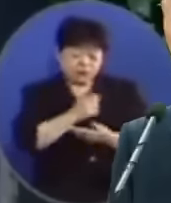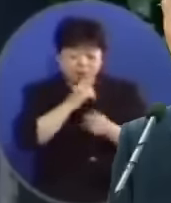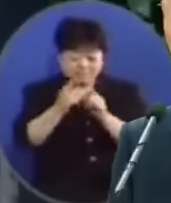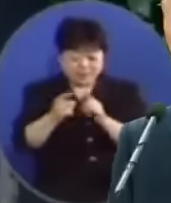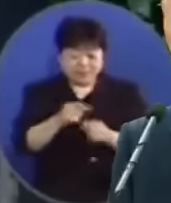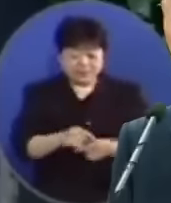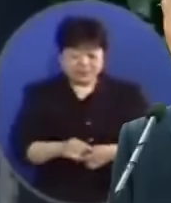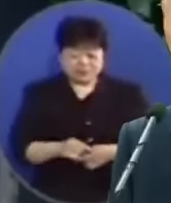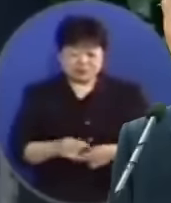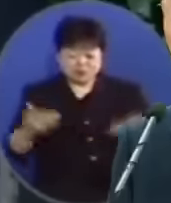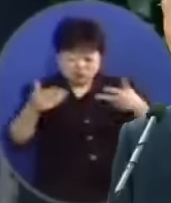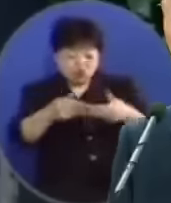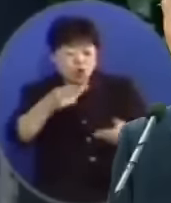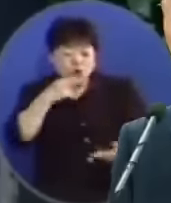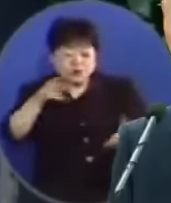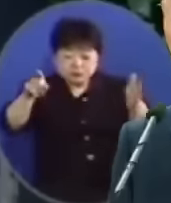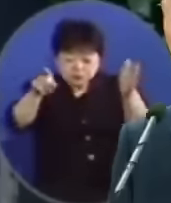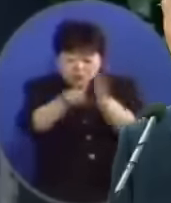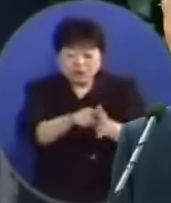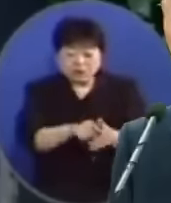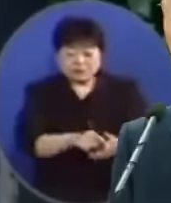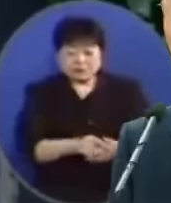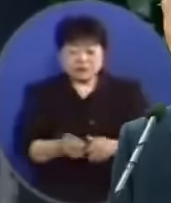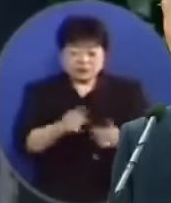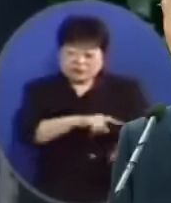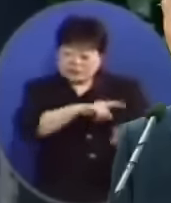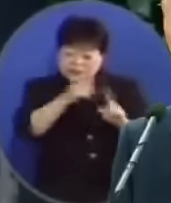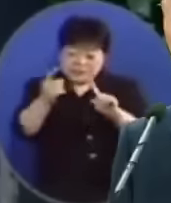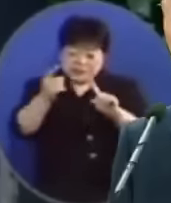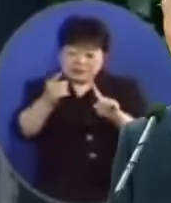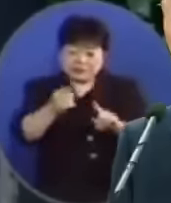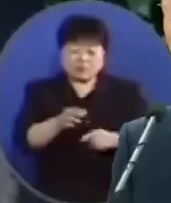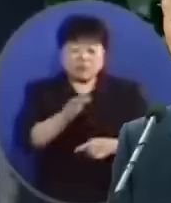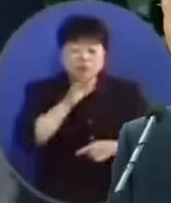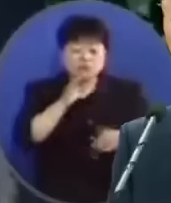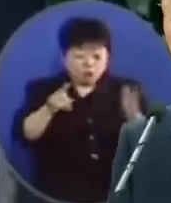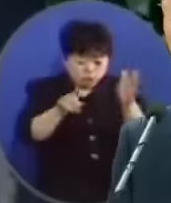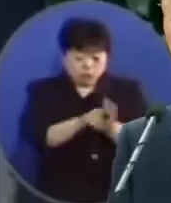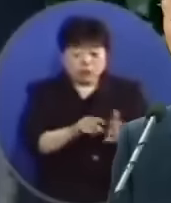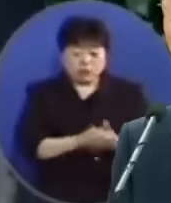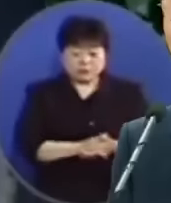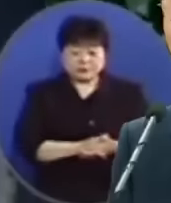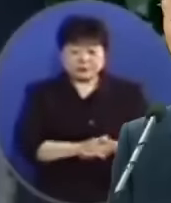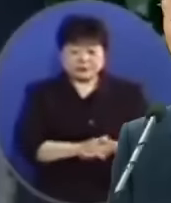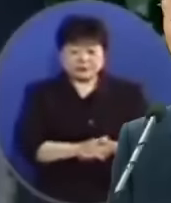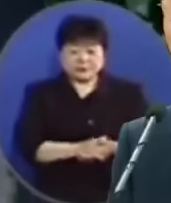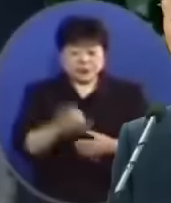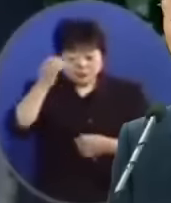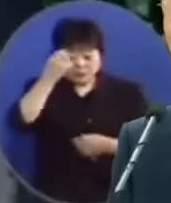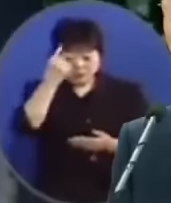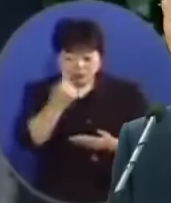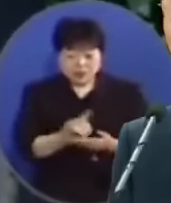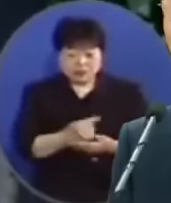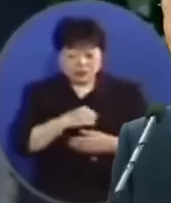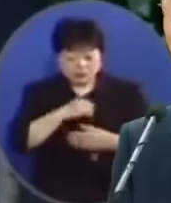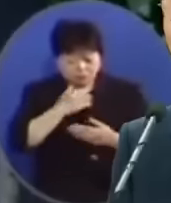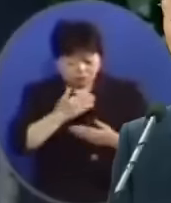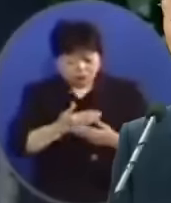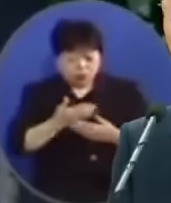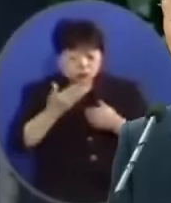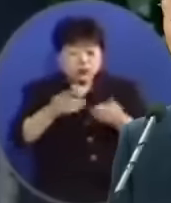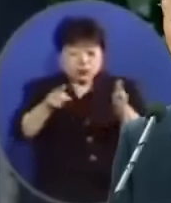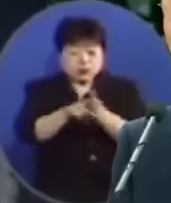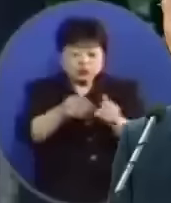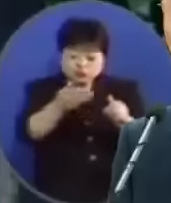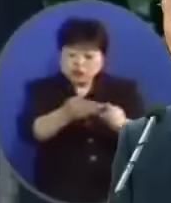말씀을 무조건 믿는 것입니다. 죽었다가 살아난 것 사실이니까 사실을 믿는 것입니다. 성령이 우리에게 감화 감동을 주셔서